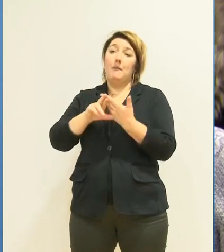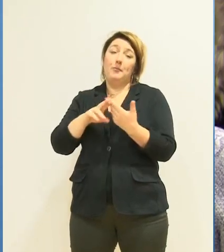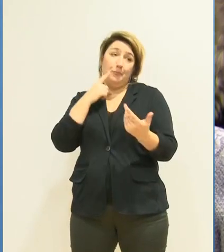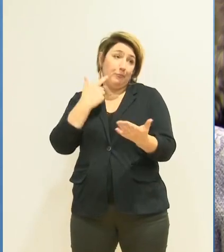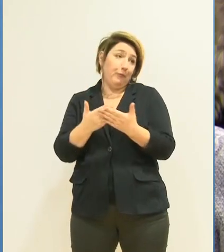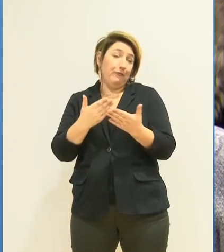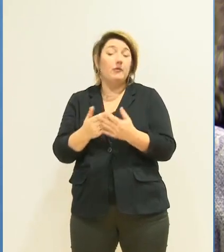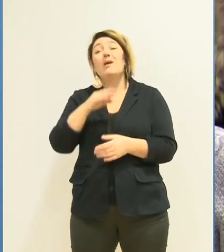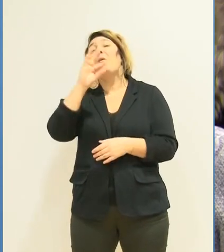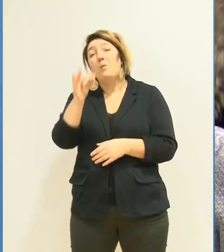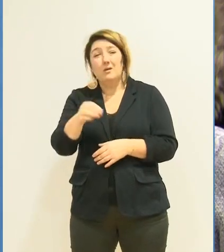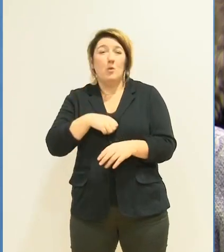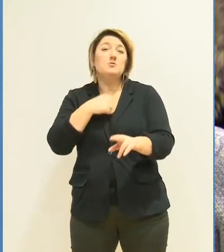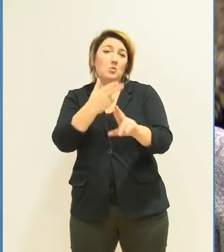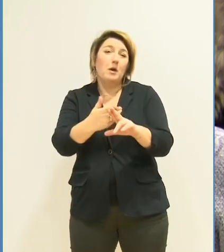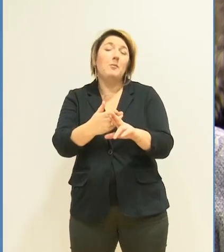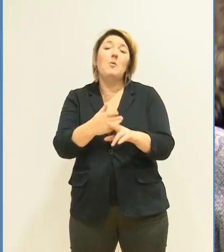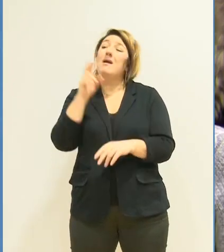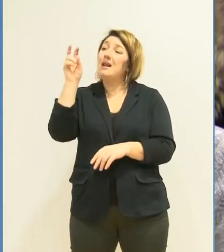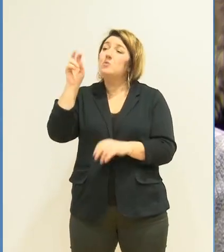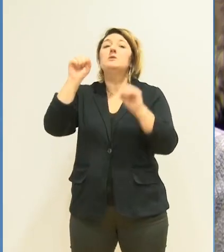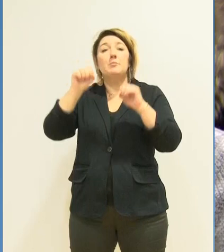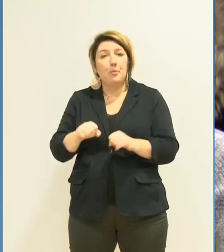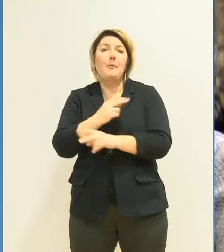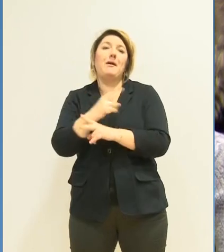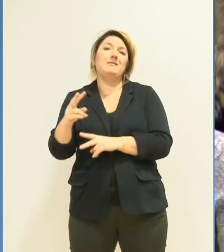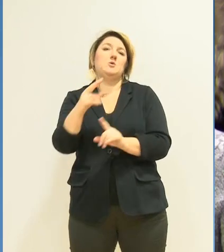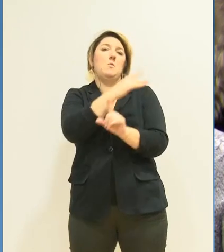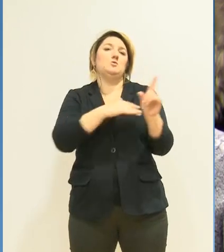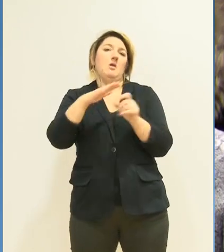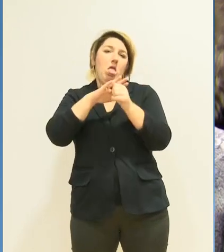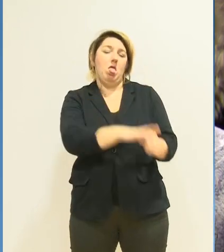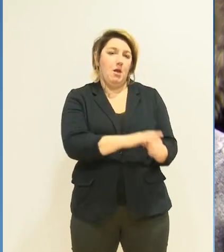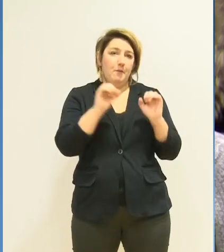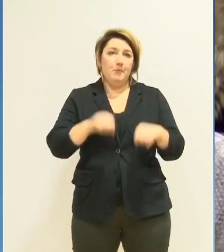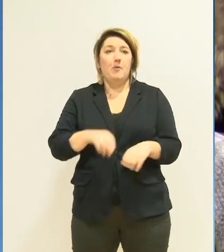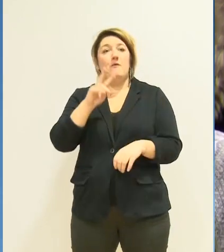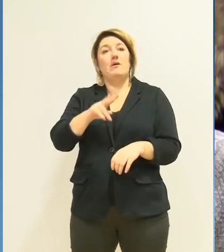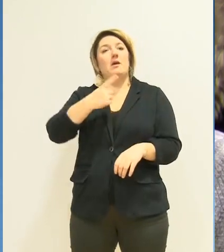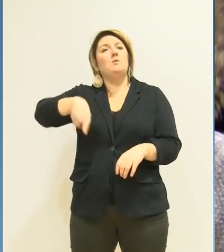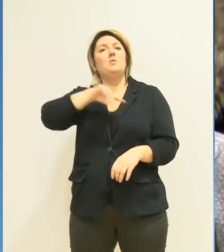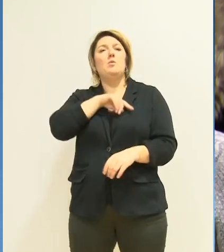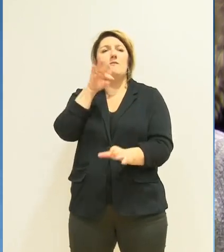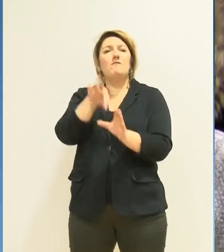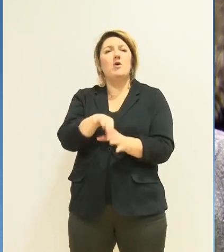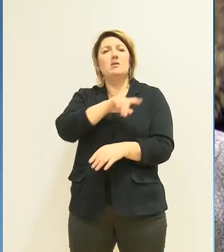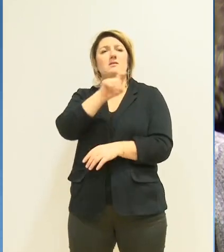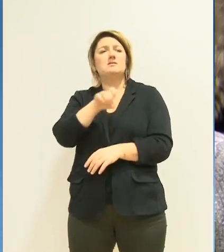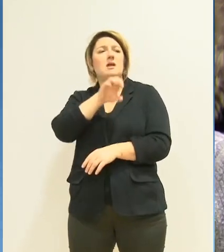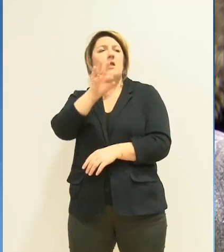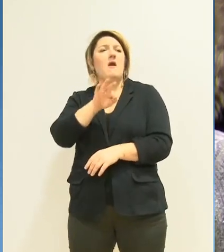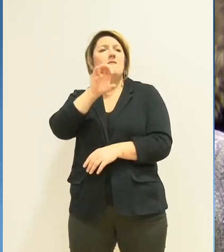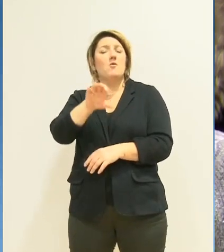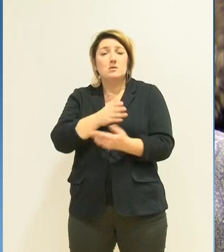pourquoi nous avons refusé de voter la des défauts c'est vraiment extrêmement simple les possesseurs